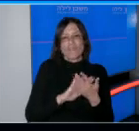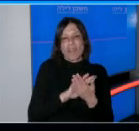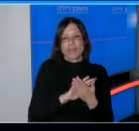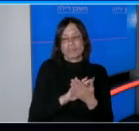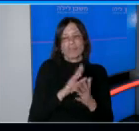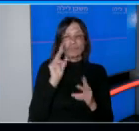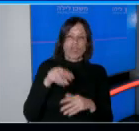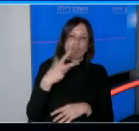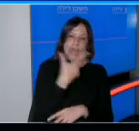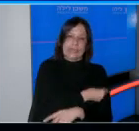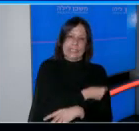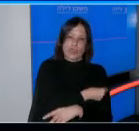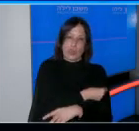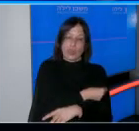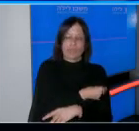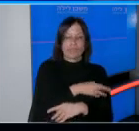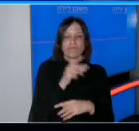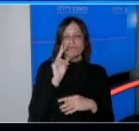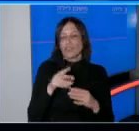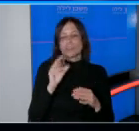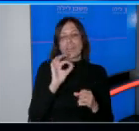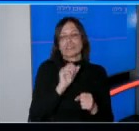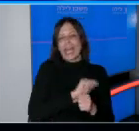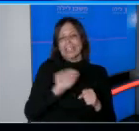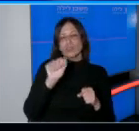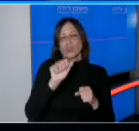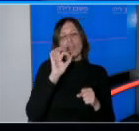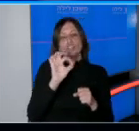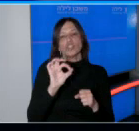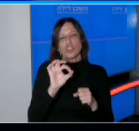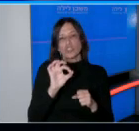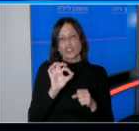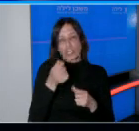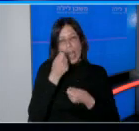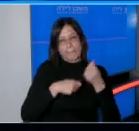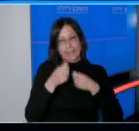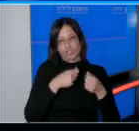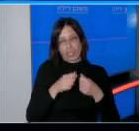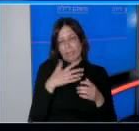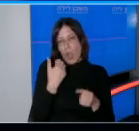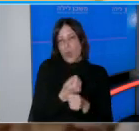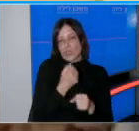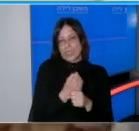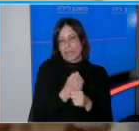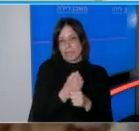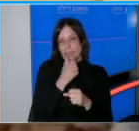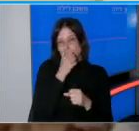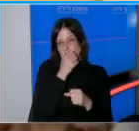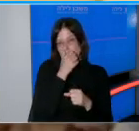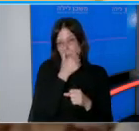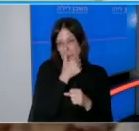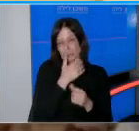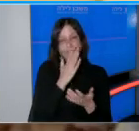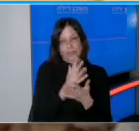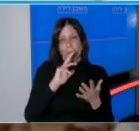חיסול ממוקד של משק. מה עושים ברמה הפסיכולוגית? נכון, וגם, אתה גם, אנחנו כבר בעצם בפעם